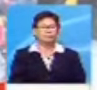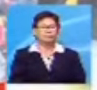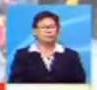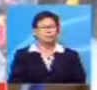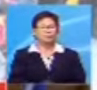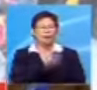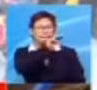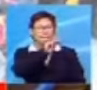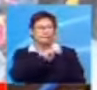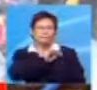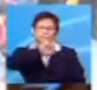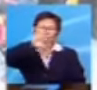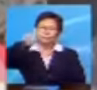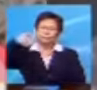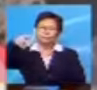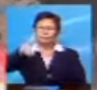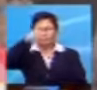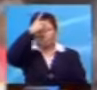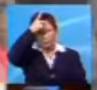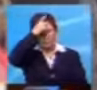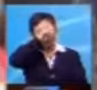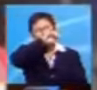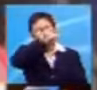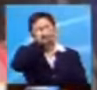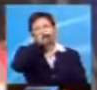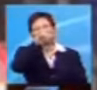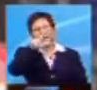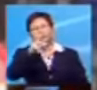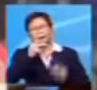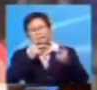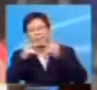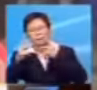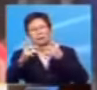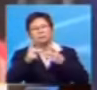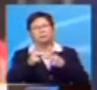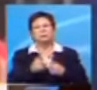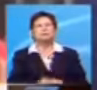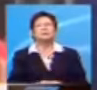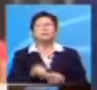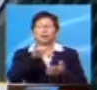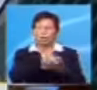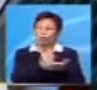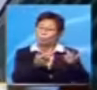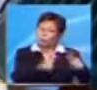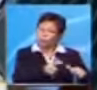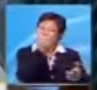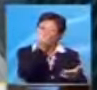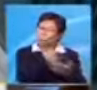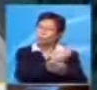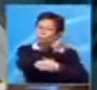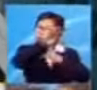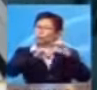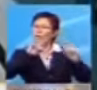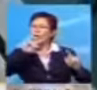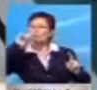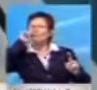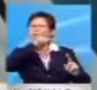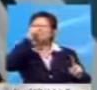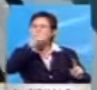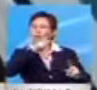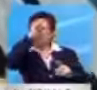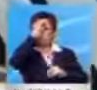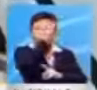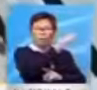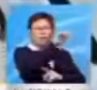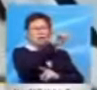menurut menteri di jabatan Perdana Menteri Datuk Seri Jamil khir baharum senario itu membuktikan bahawa segala fitnah yang dilemparkan terhadap